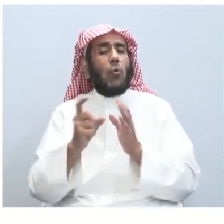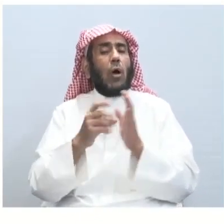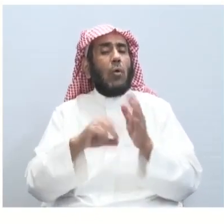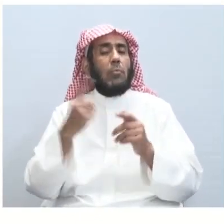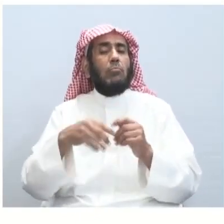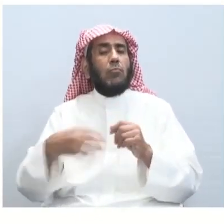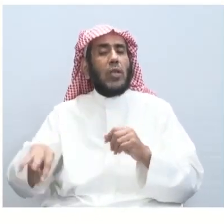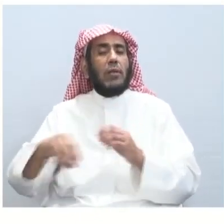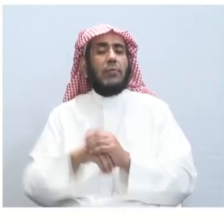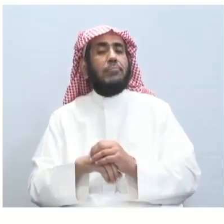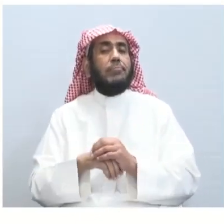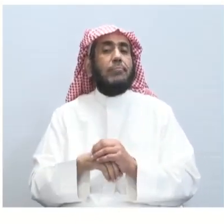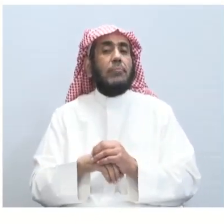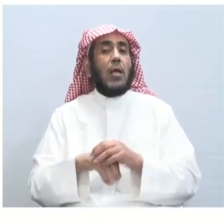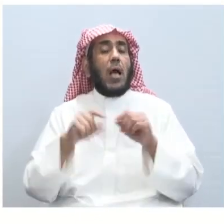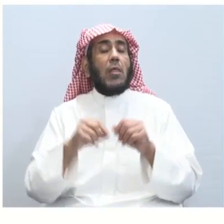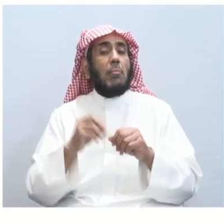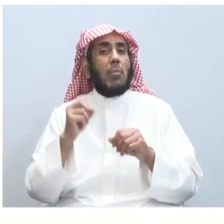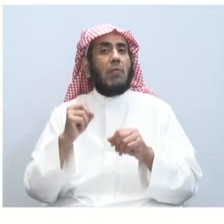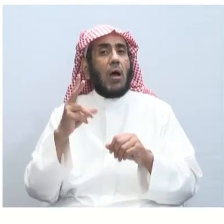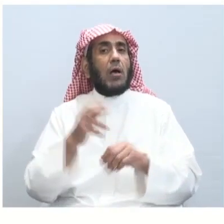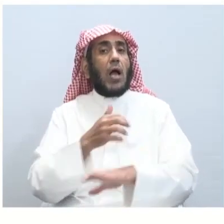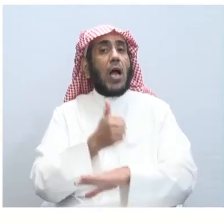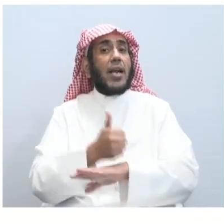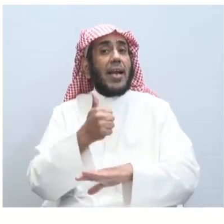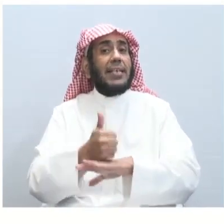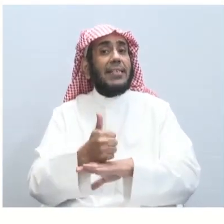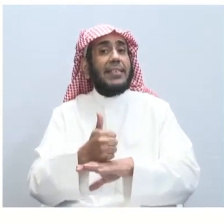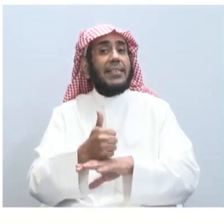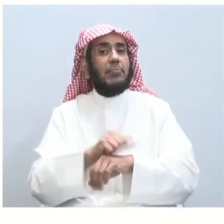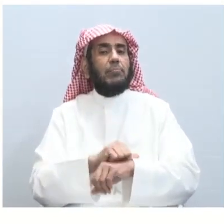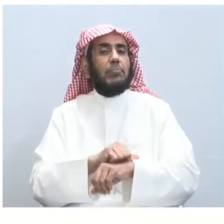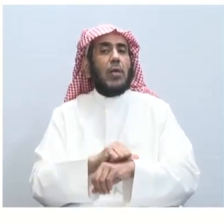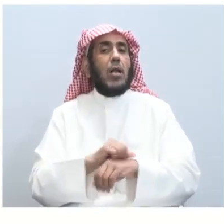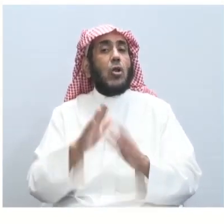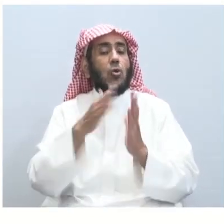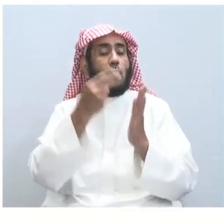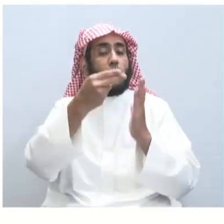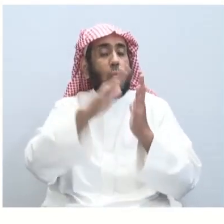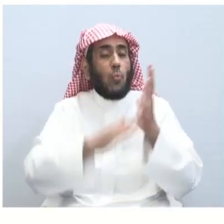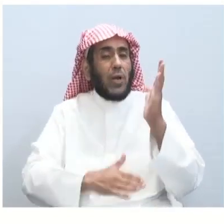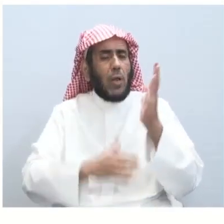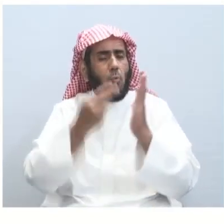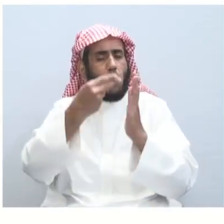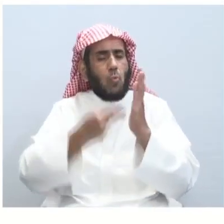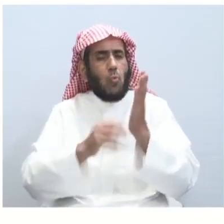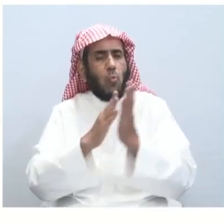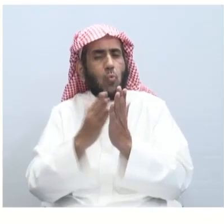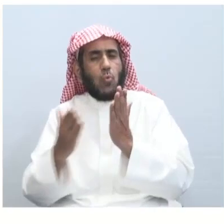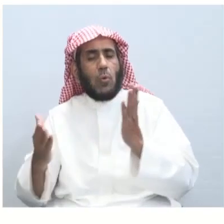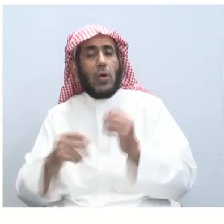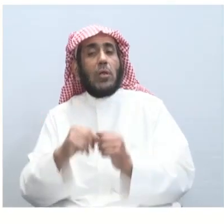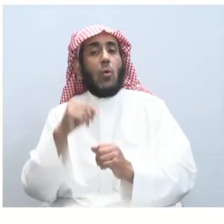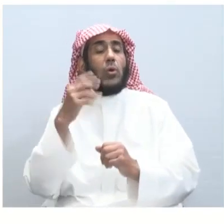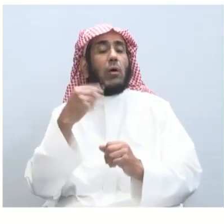هذه هذا هذه من افكار الرئيسيه لمدونه الوحده الرابعه نلاحظ ان